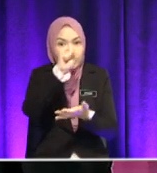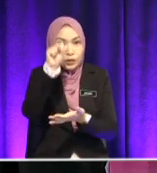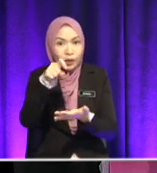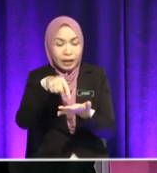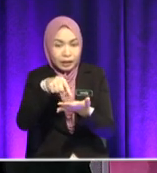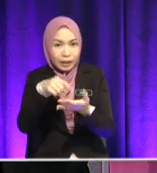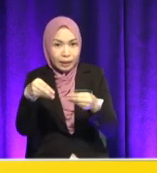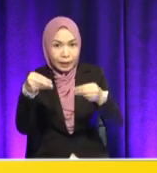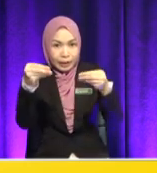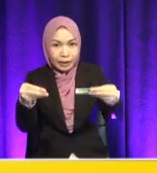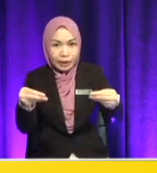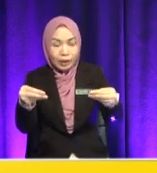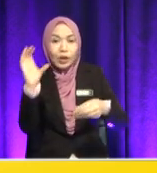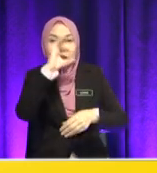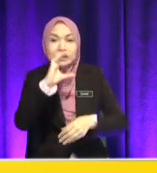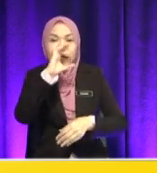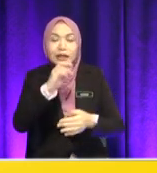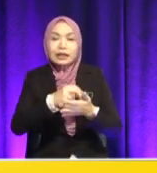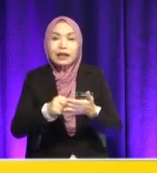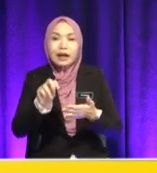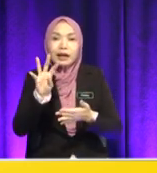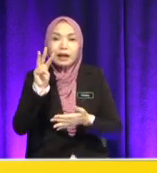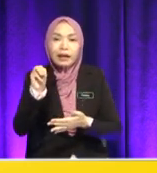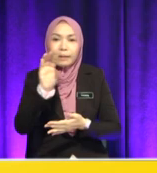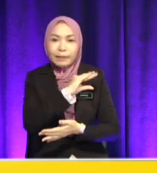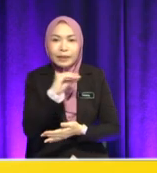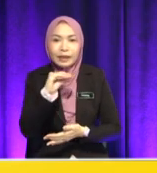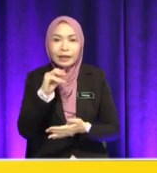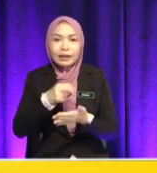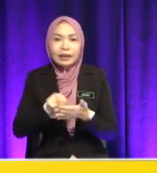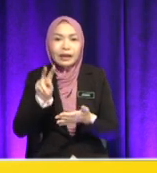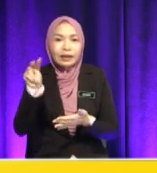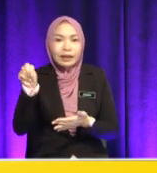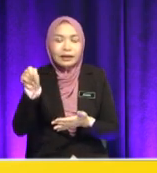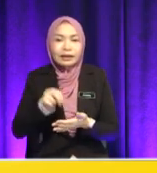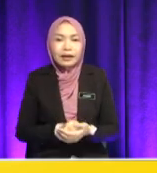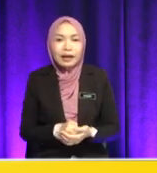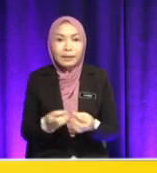cari nilai m dan nilai n event ingat lagi formulir